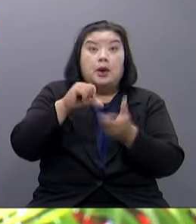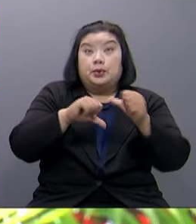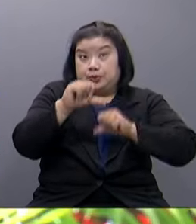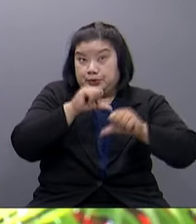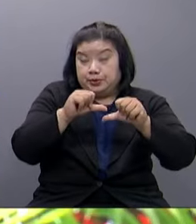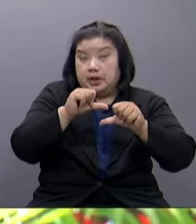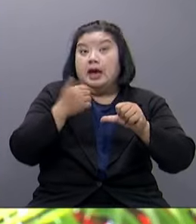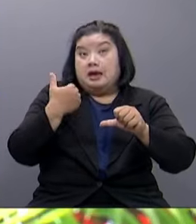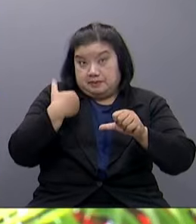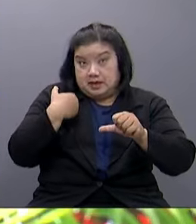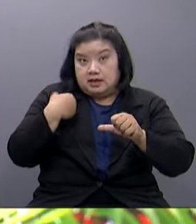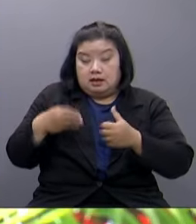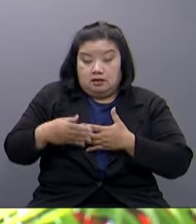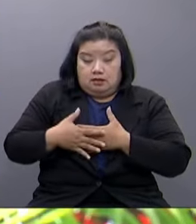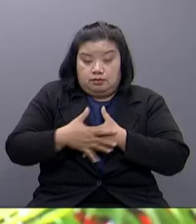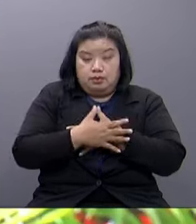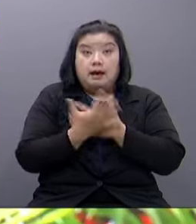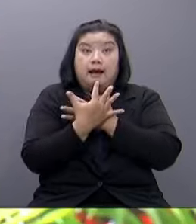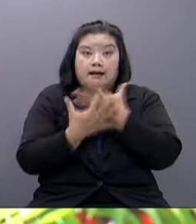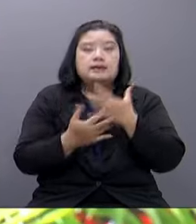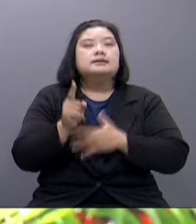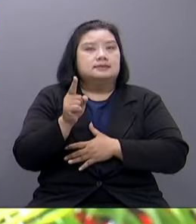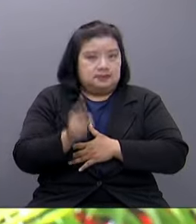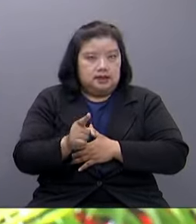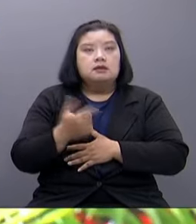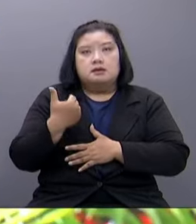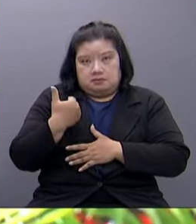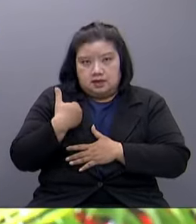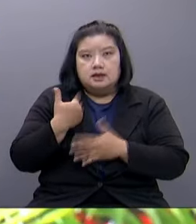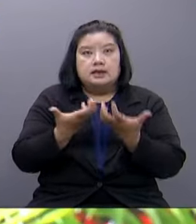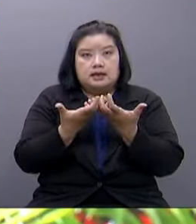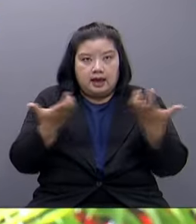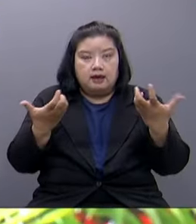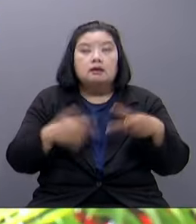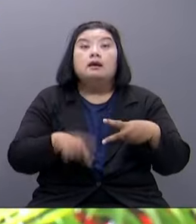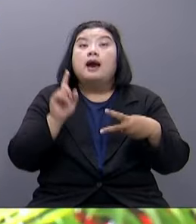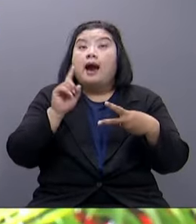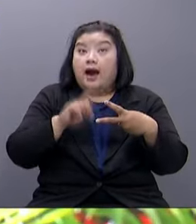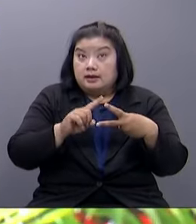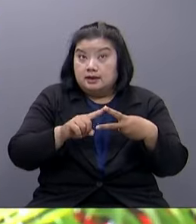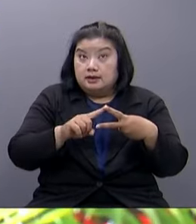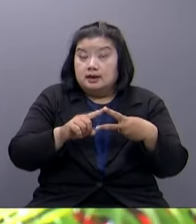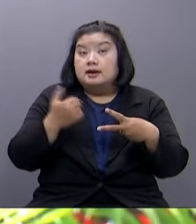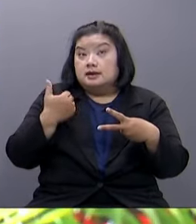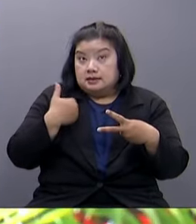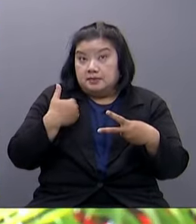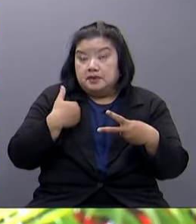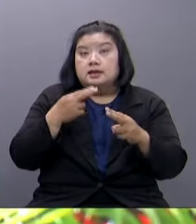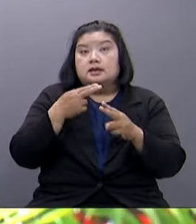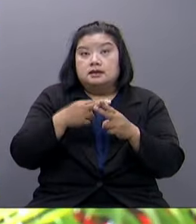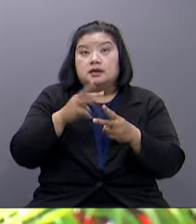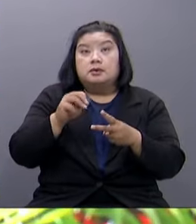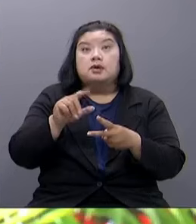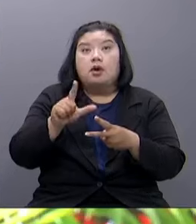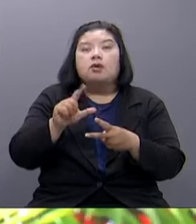แเลอได้จรงค่ะอธิบากันก่อนว่าคิกัแดมีสองประเภทด้กันนะคะก็คอเป็แบบ Mineral หอวเรยกว Physical Sunscreen